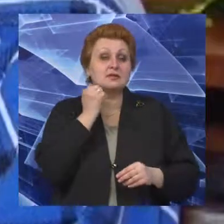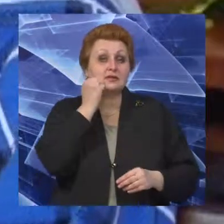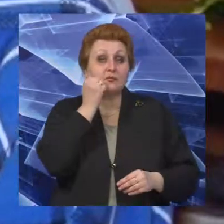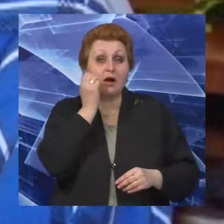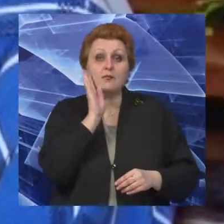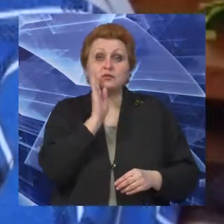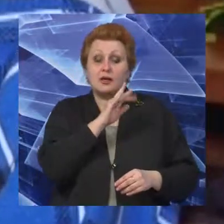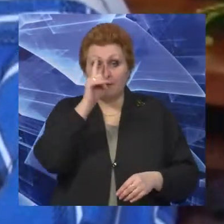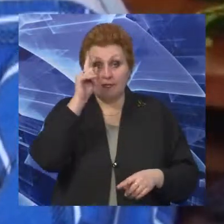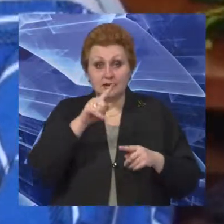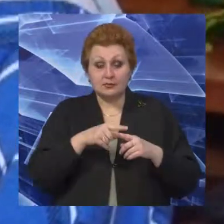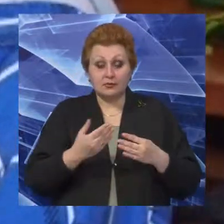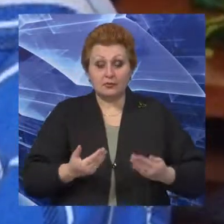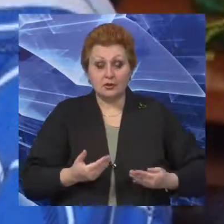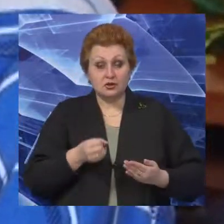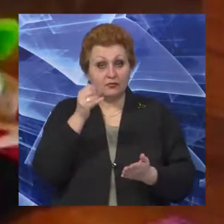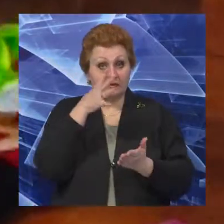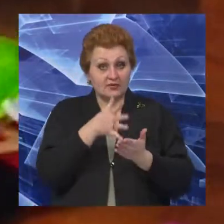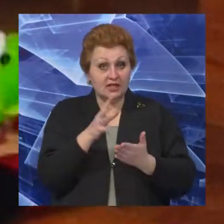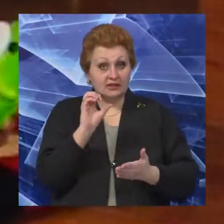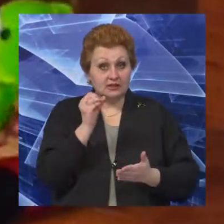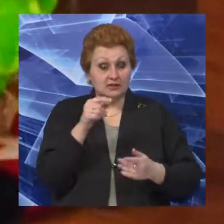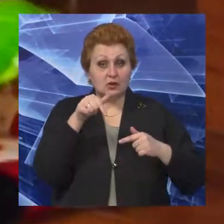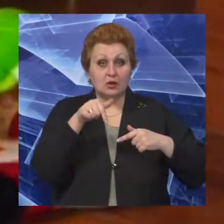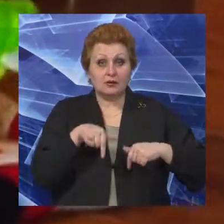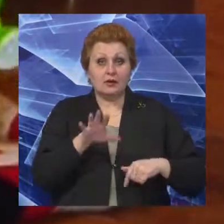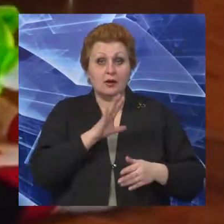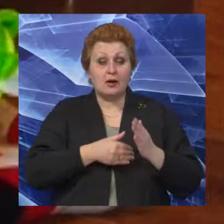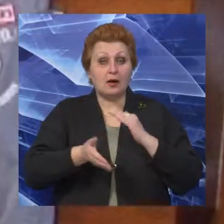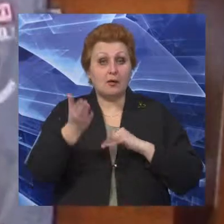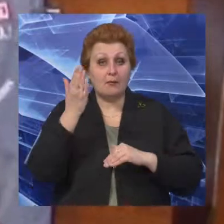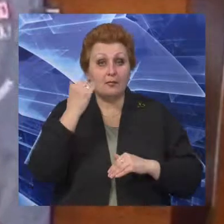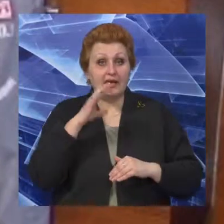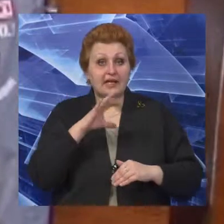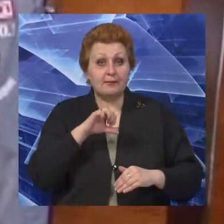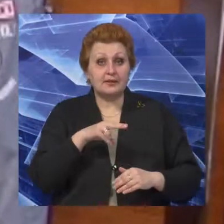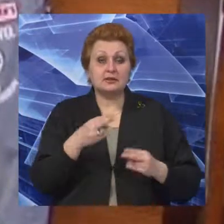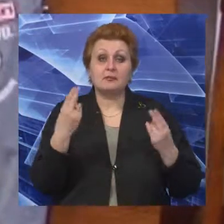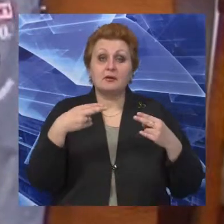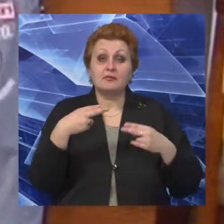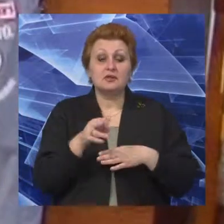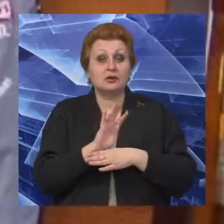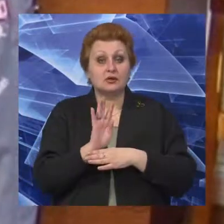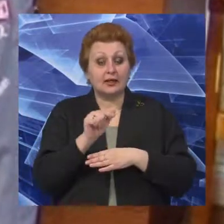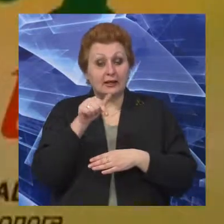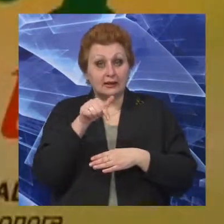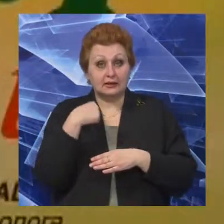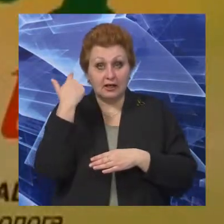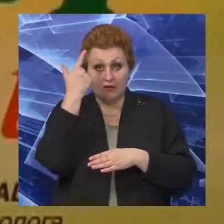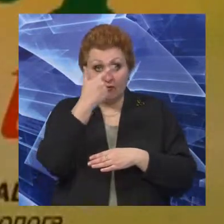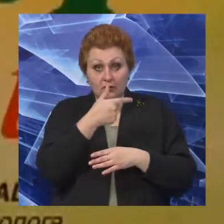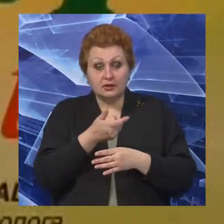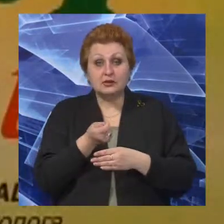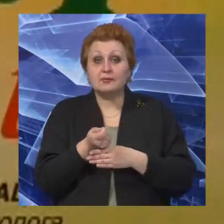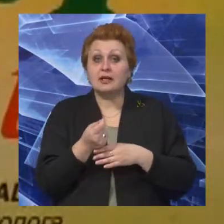бабушкой, мамой и братом она живет в кризисном центре Ессентуков. Он находится в здании бывшей резиденции епископа Пятигорского и Черкесского и на его